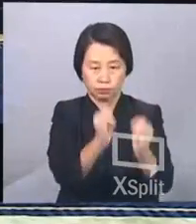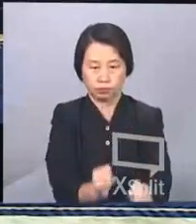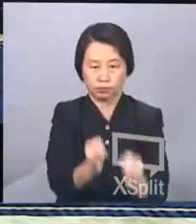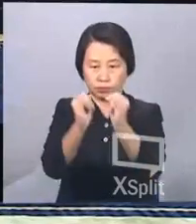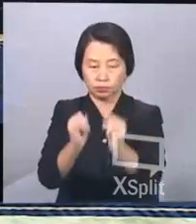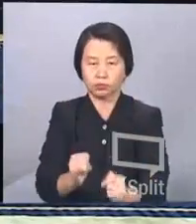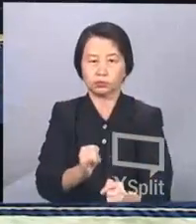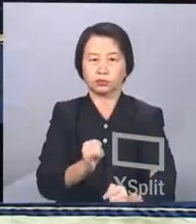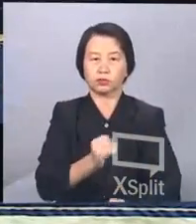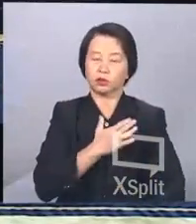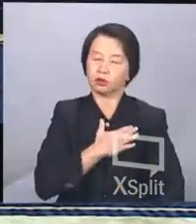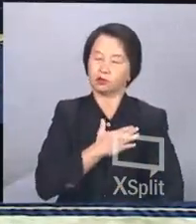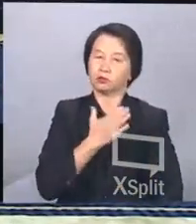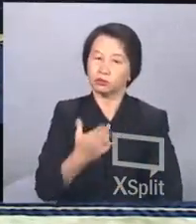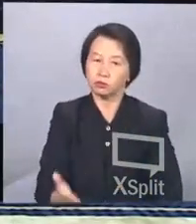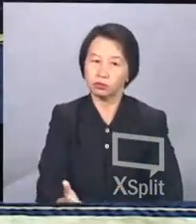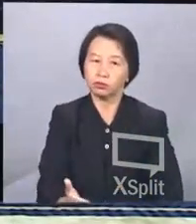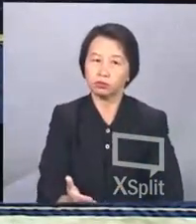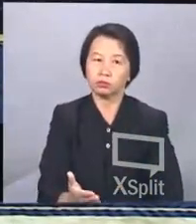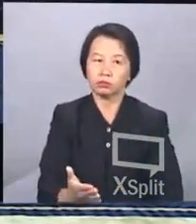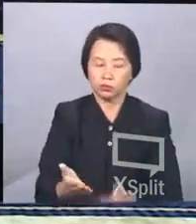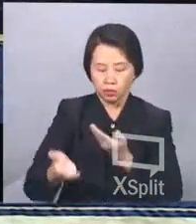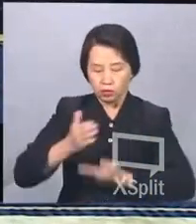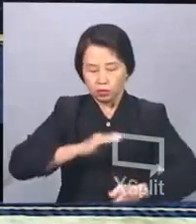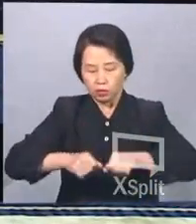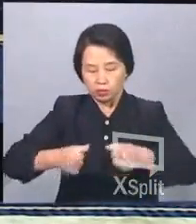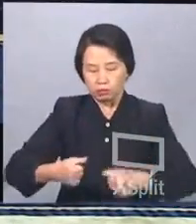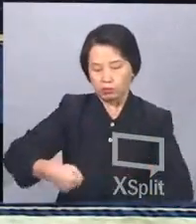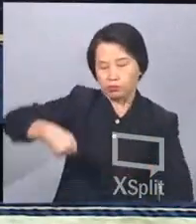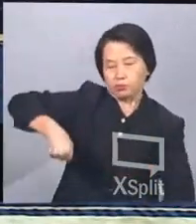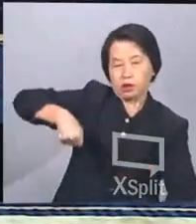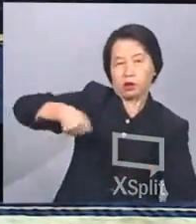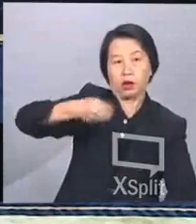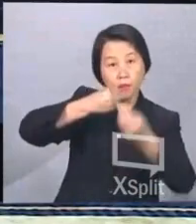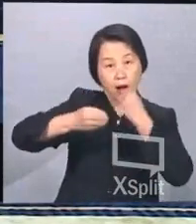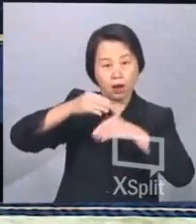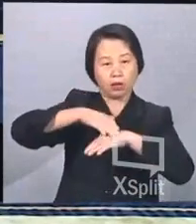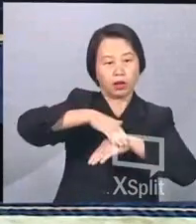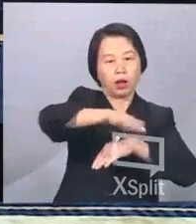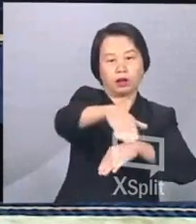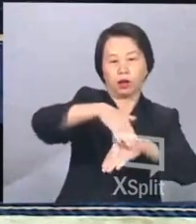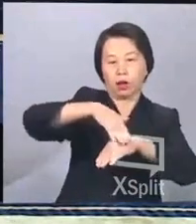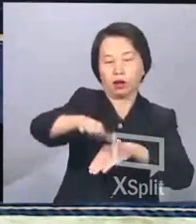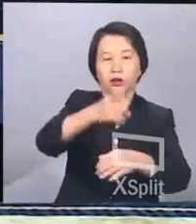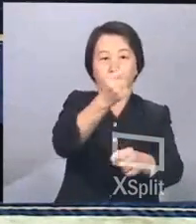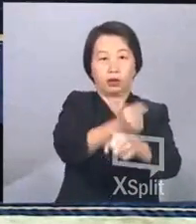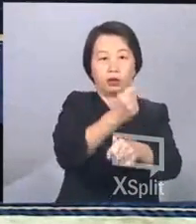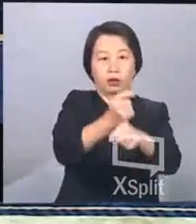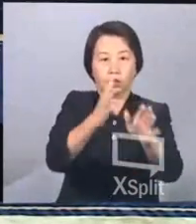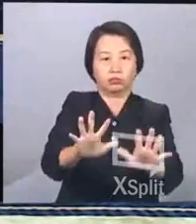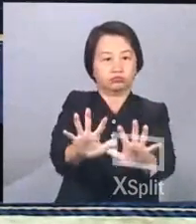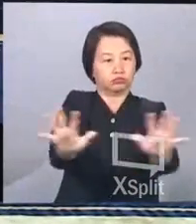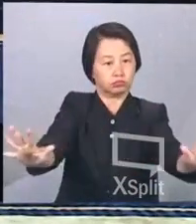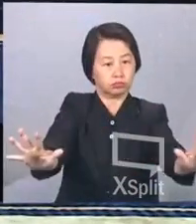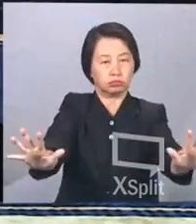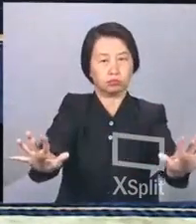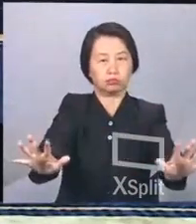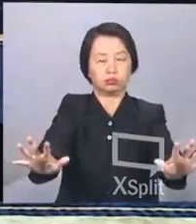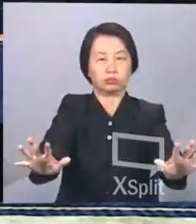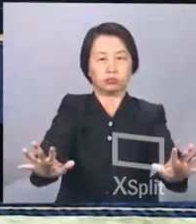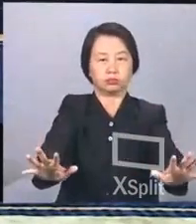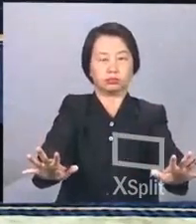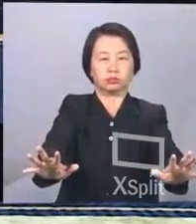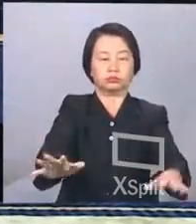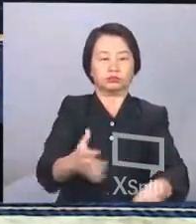yang bermurah hati membungkus makanan untuk disantap pada para petugas di barisan hadapan